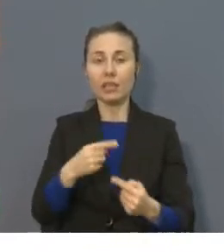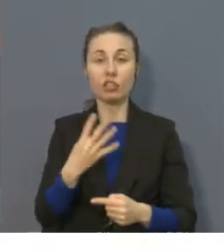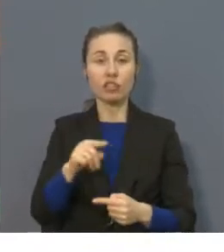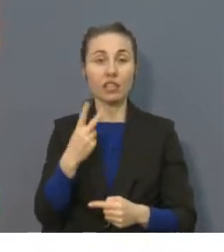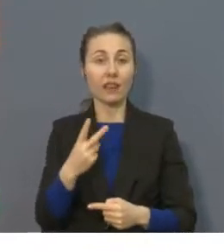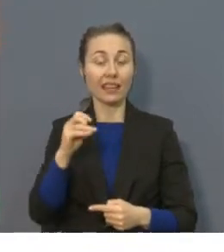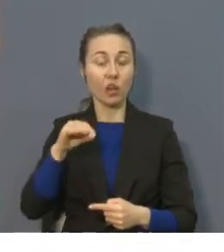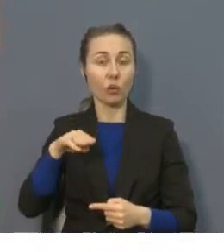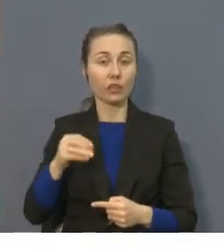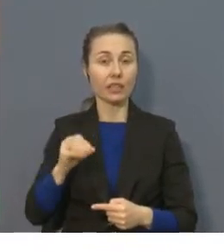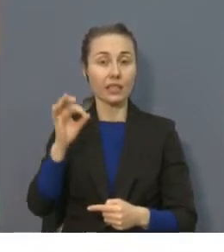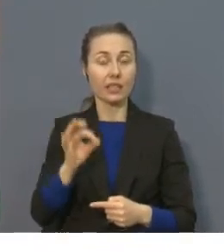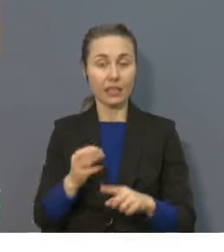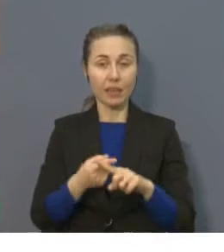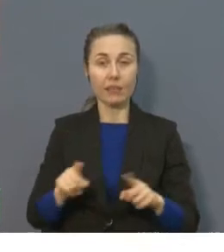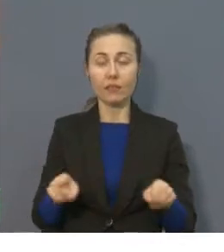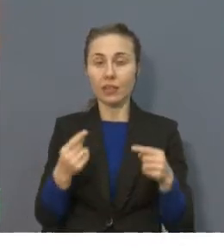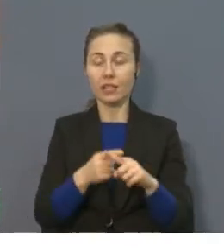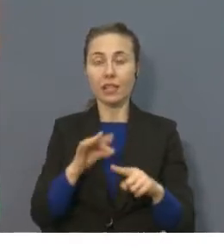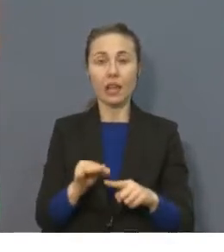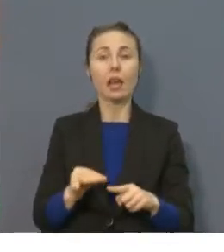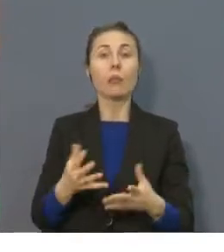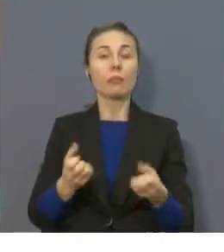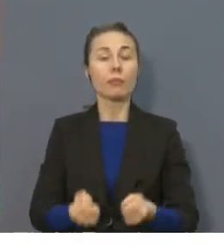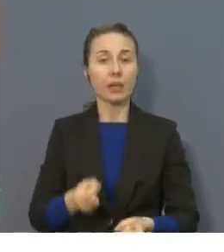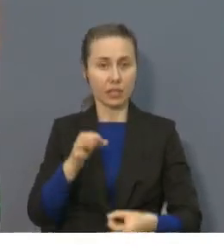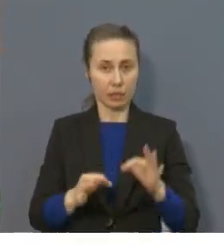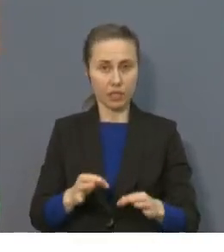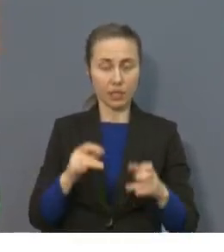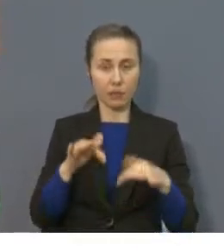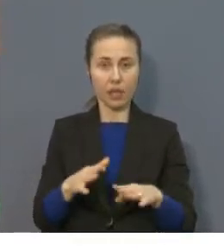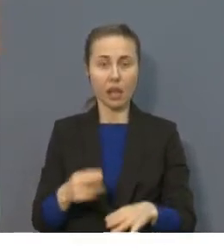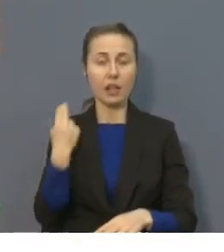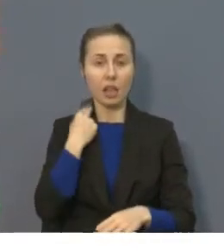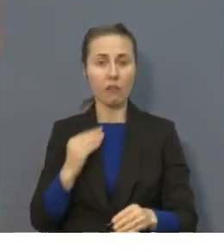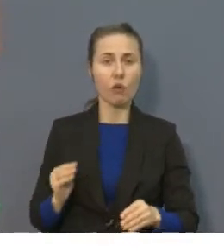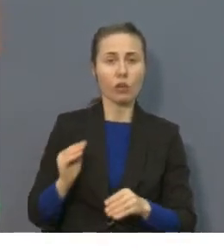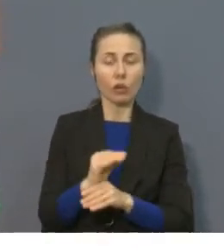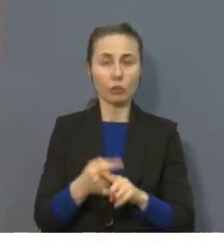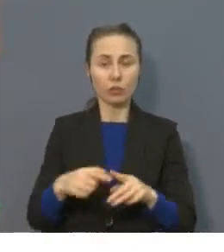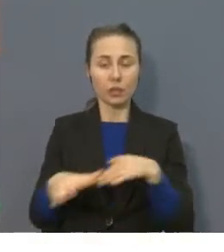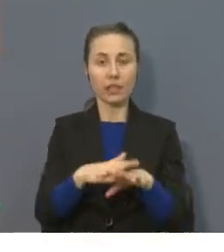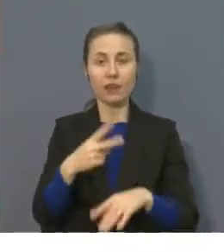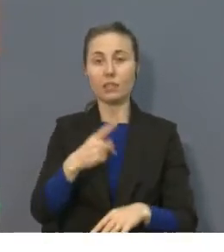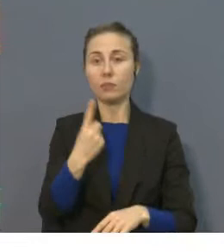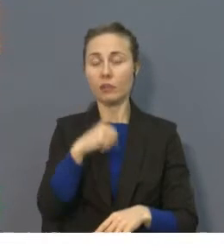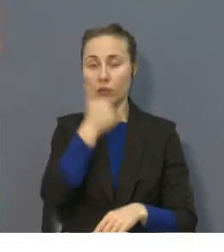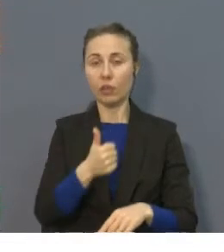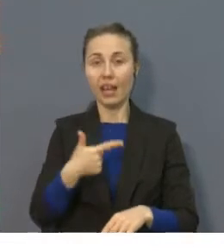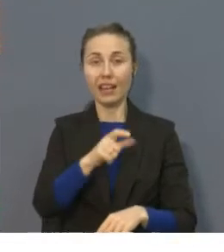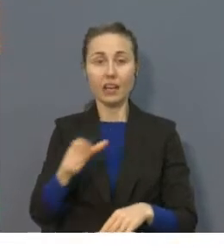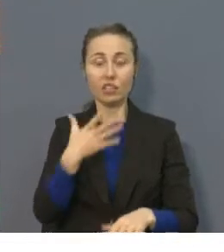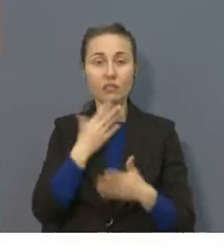берілетін кредиттер бизнесті қолдау көлемі 4,2 триллион теңгеге дейін өскен. Мемлекет басшысының тапсырмасы бойынша